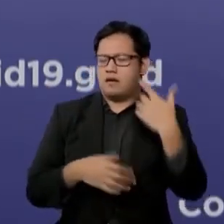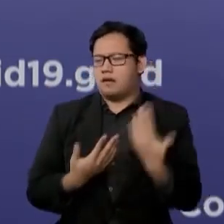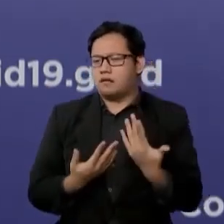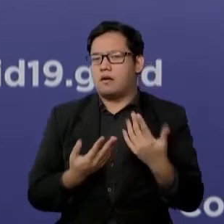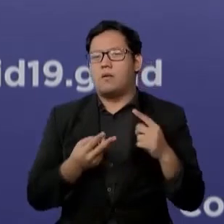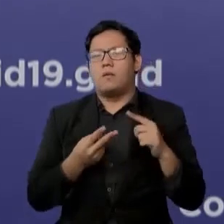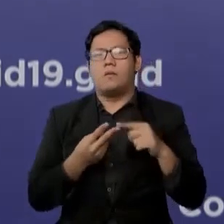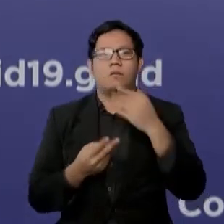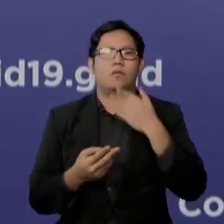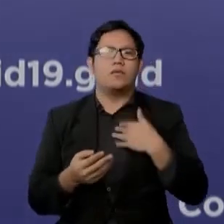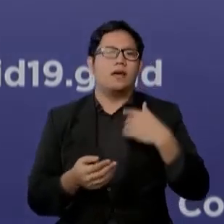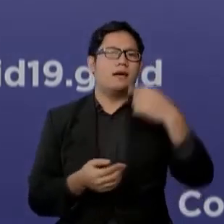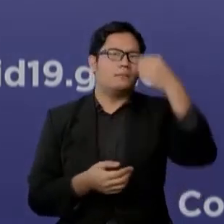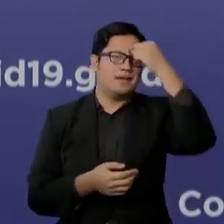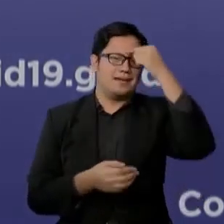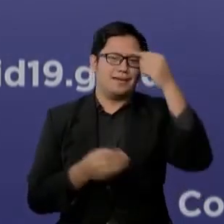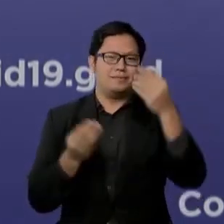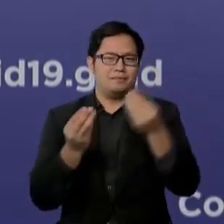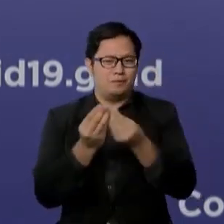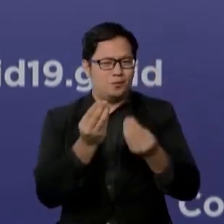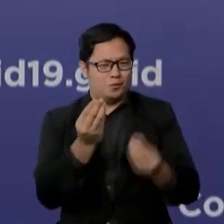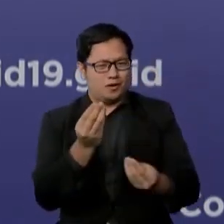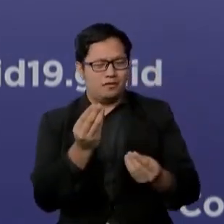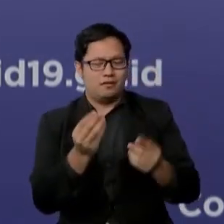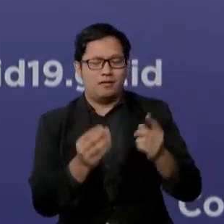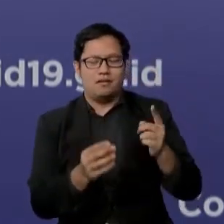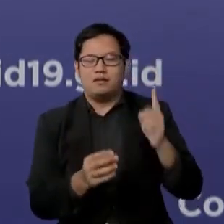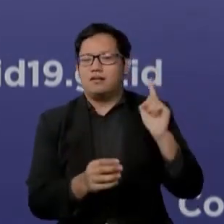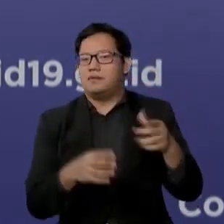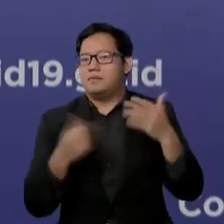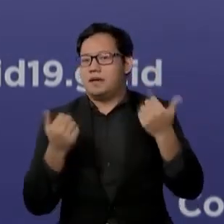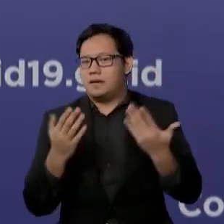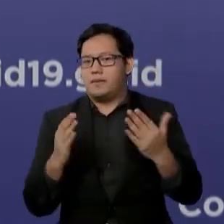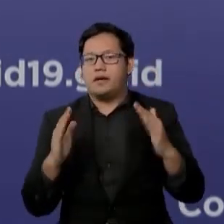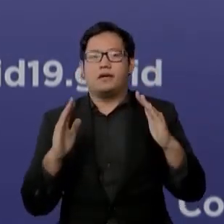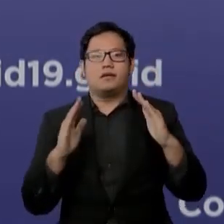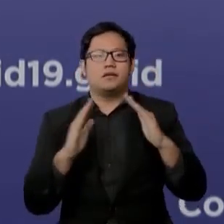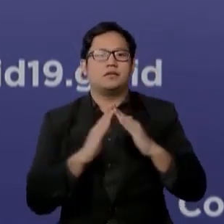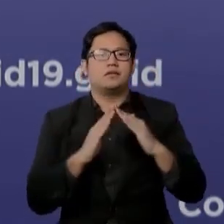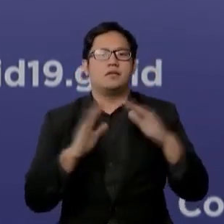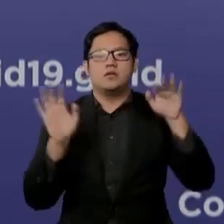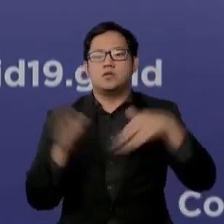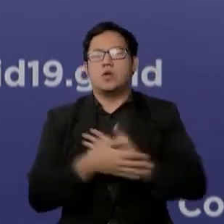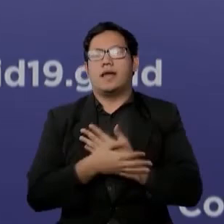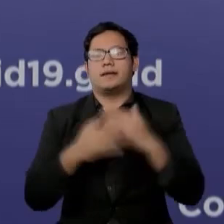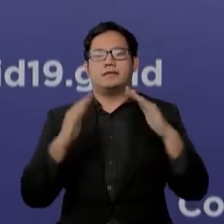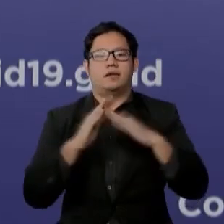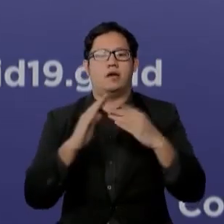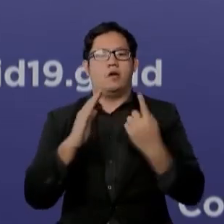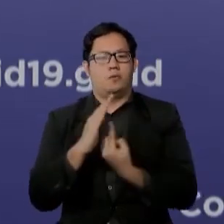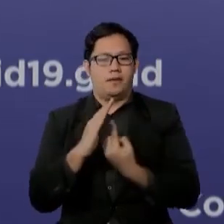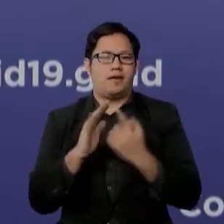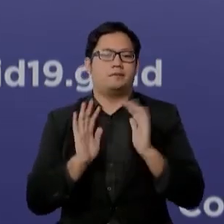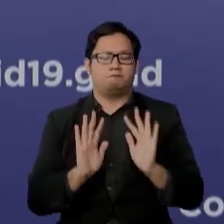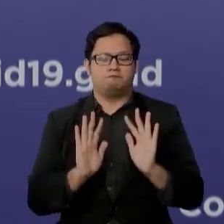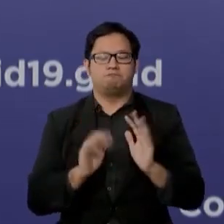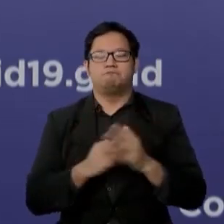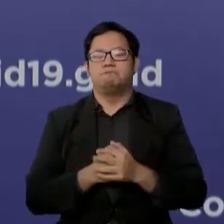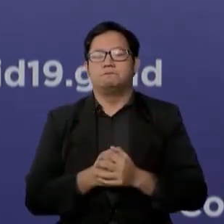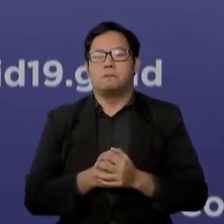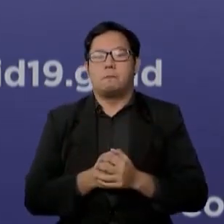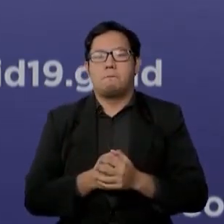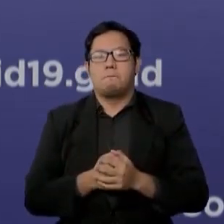memiliki penyakit bawaan maka sebaiknya tetap salat di rumah saja